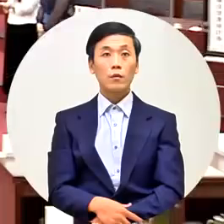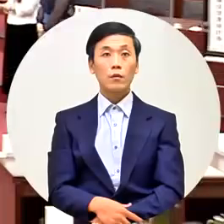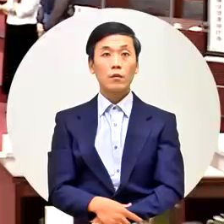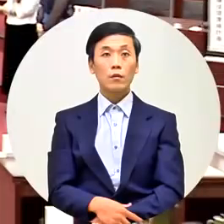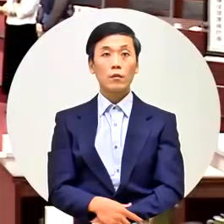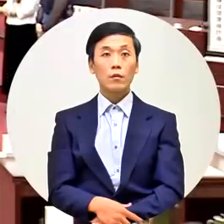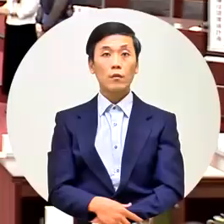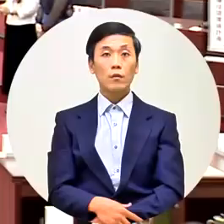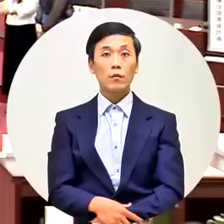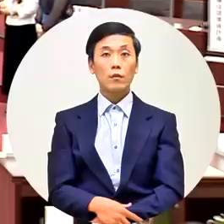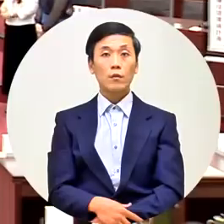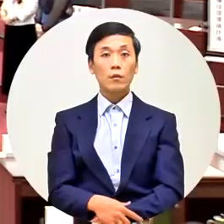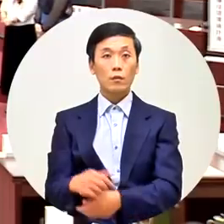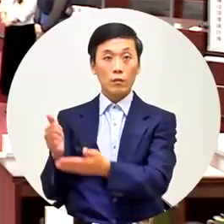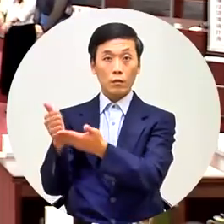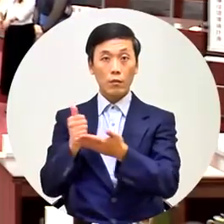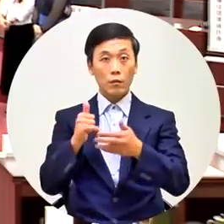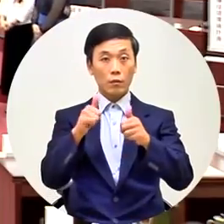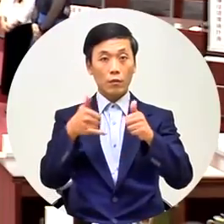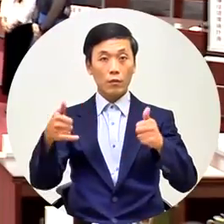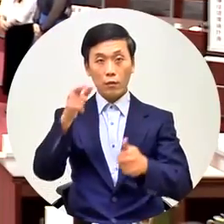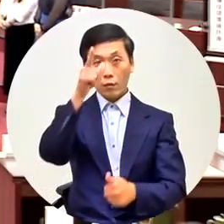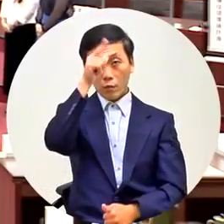请黄少廷议员领取选票。